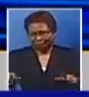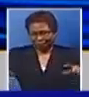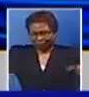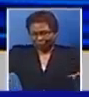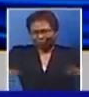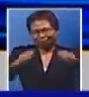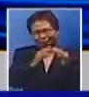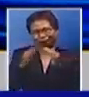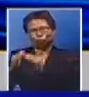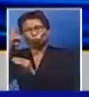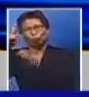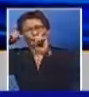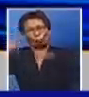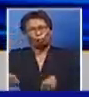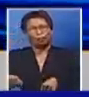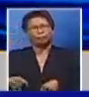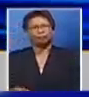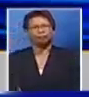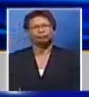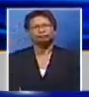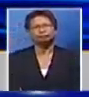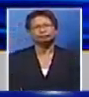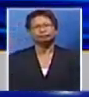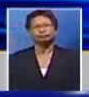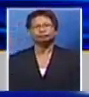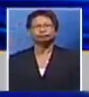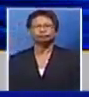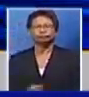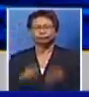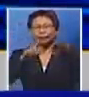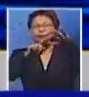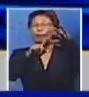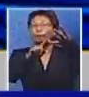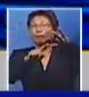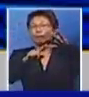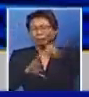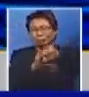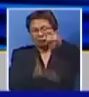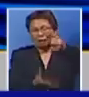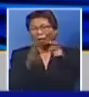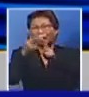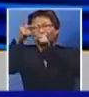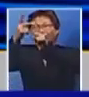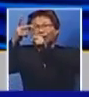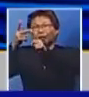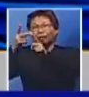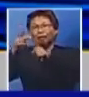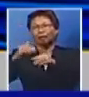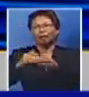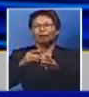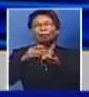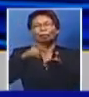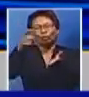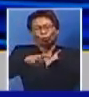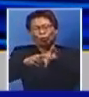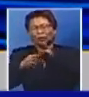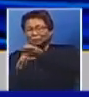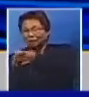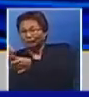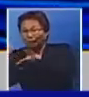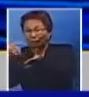Felda. Upsound. Insentif keempat adalah dana khas pelupusan lebihan hutang tanam